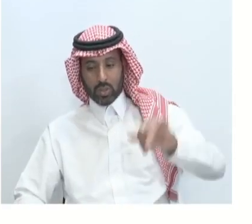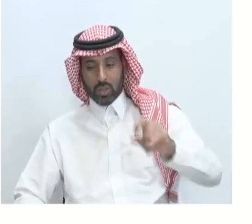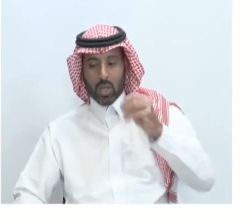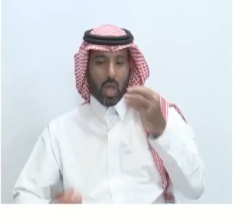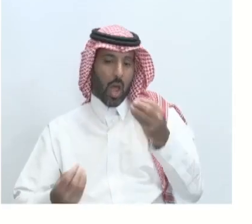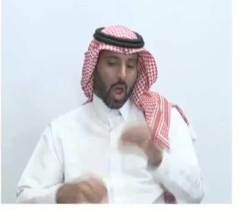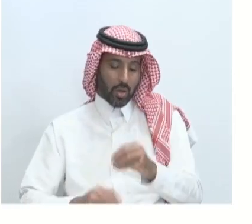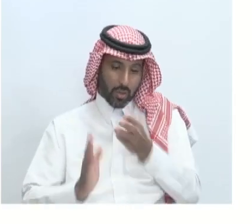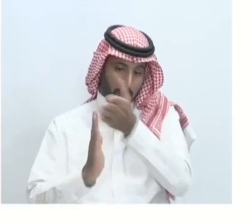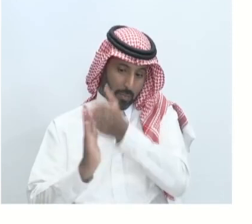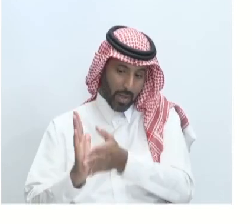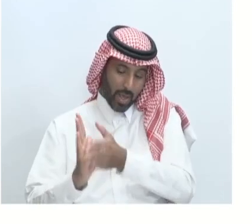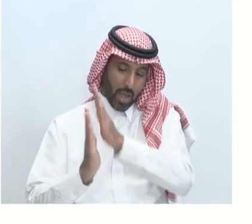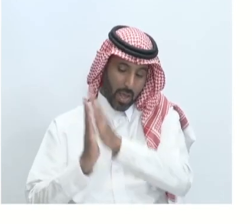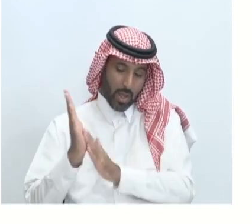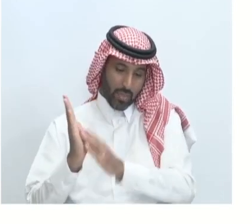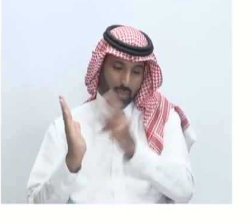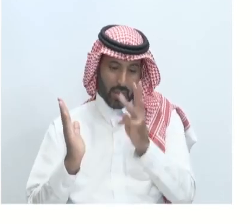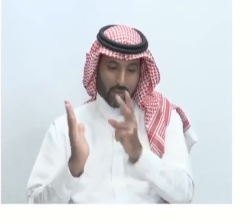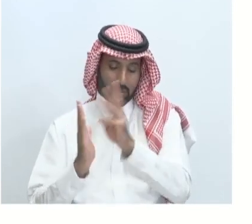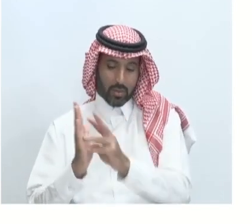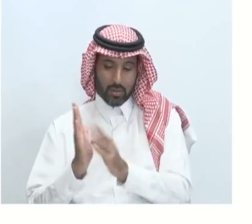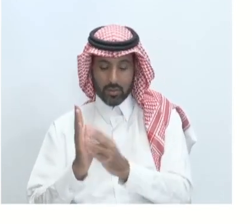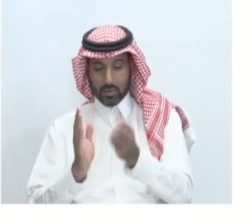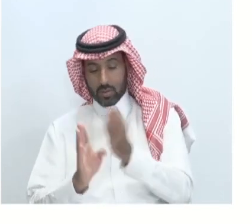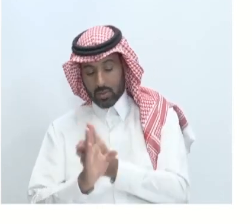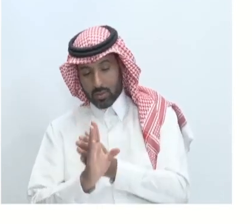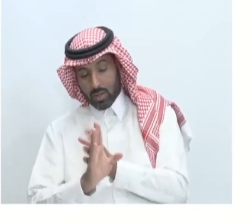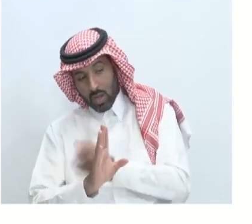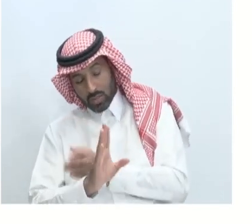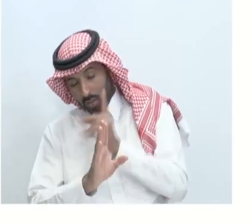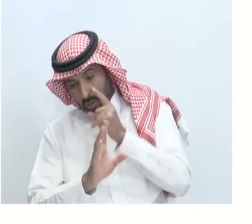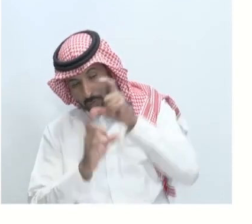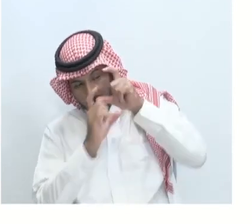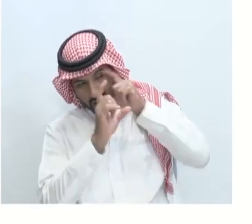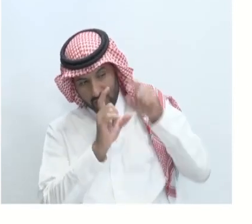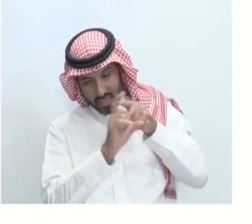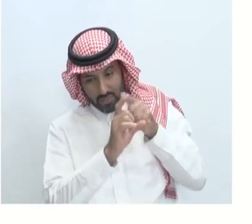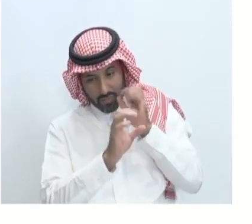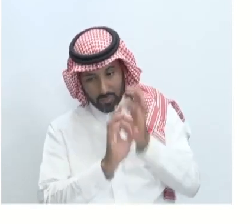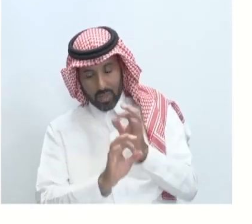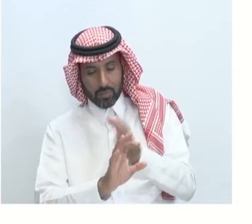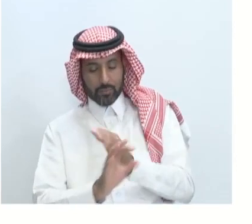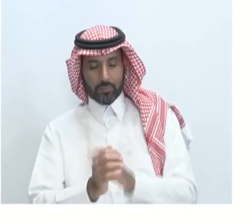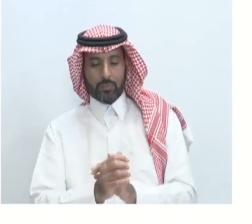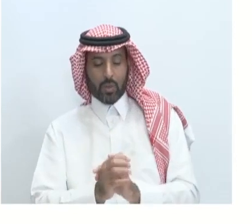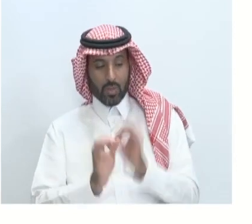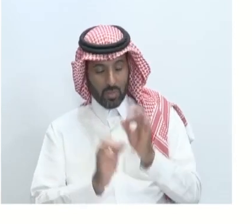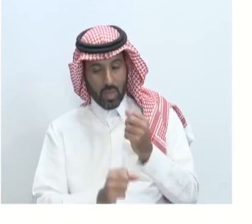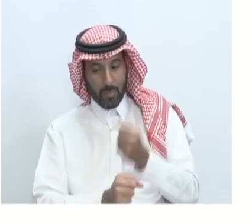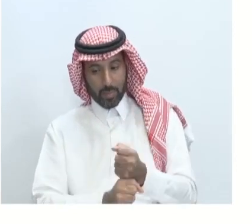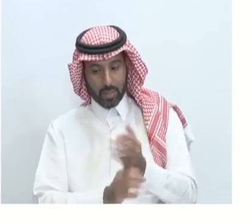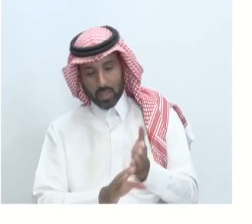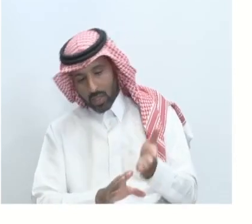اكثر من مراه منويه لاخراج البؤره في مكان مناسب وثابت